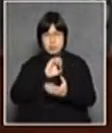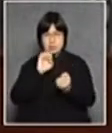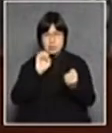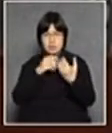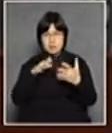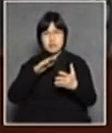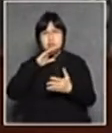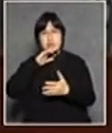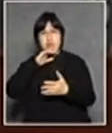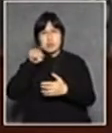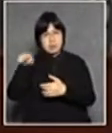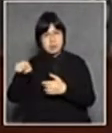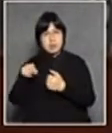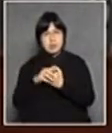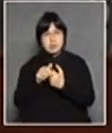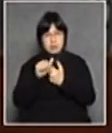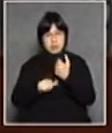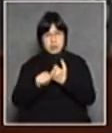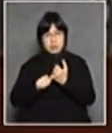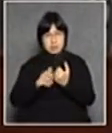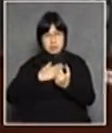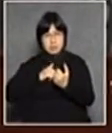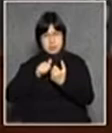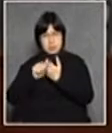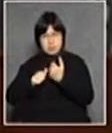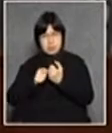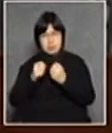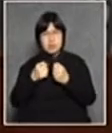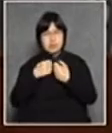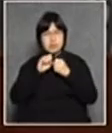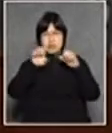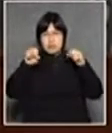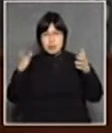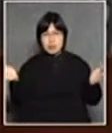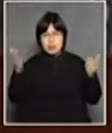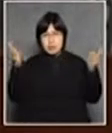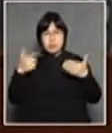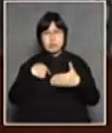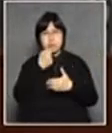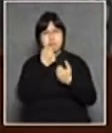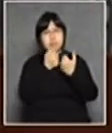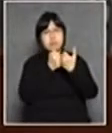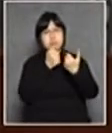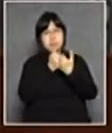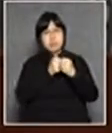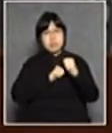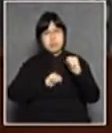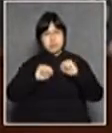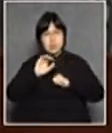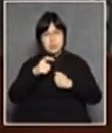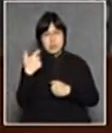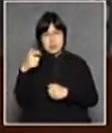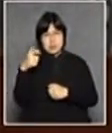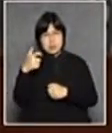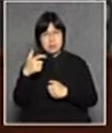這個的籌備委員會有公開呼籲的話，他們很願意支持這個活動的，在錢方面完